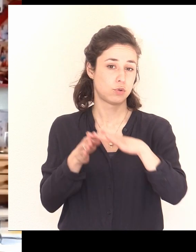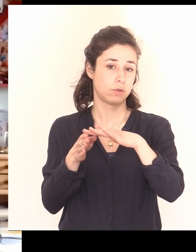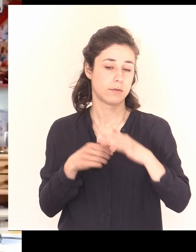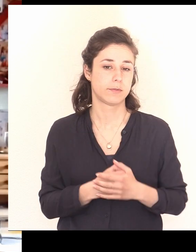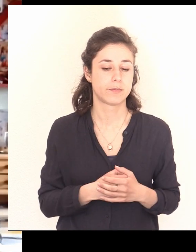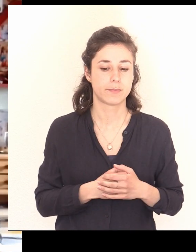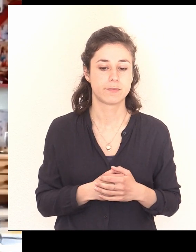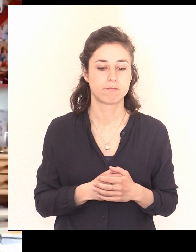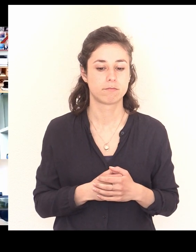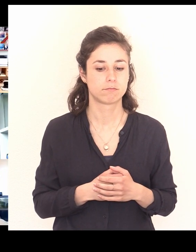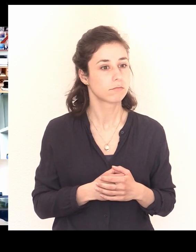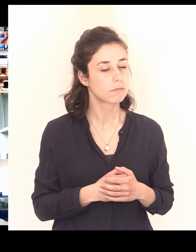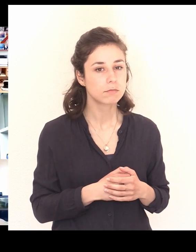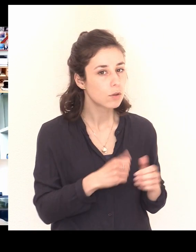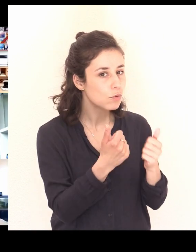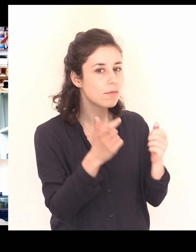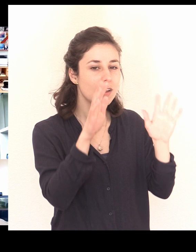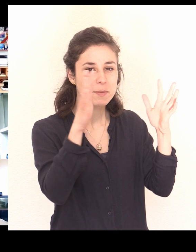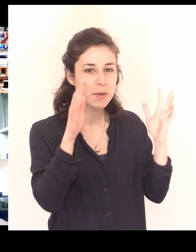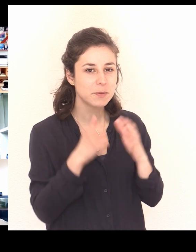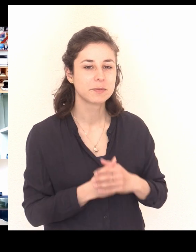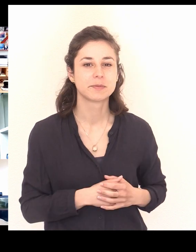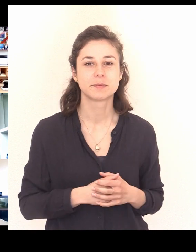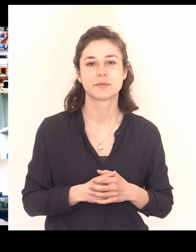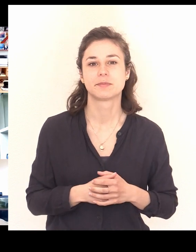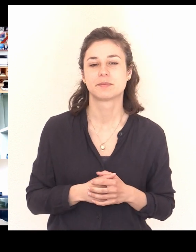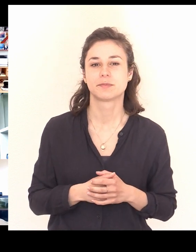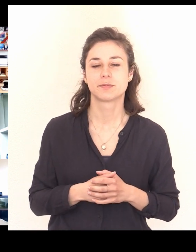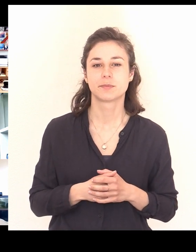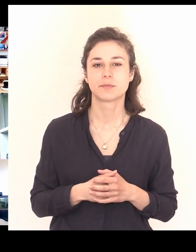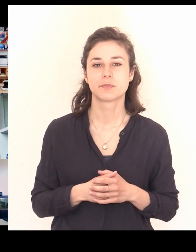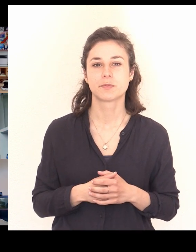diese Leute dann unterstützen. Das war super. Applaus.